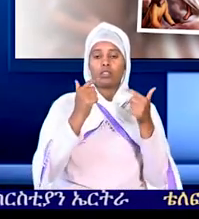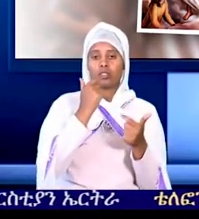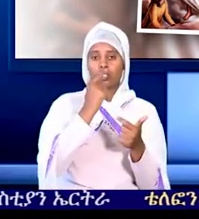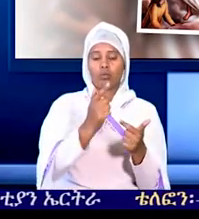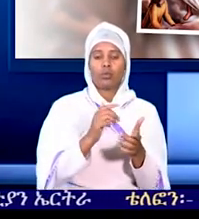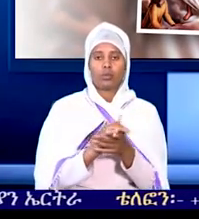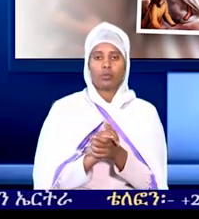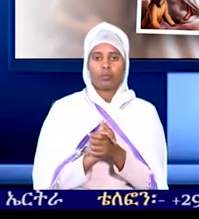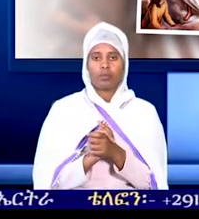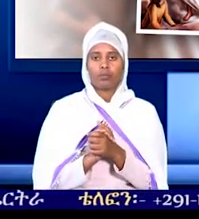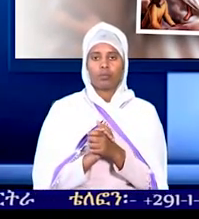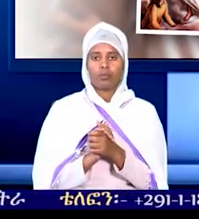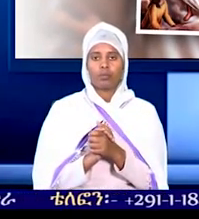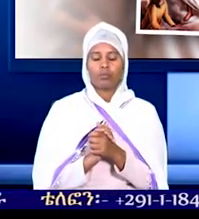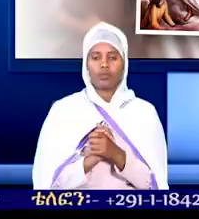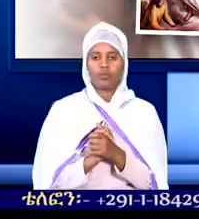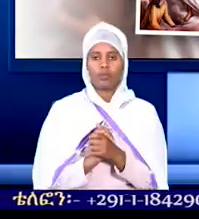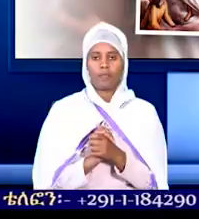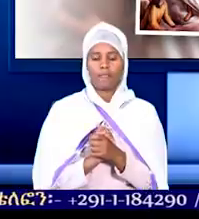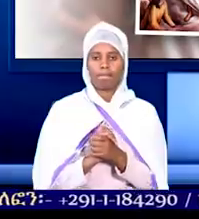ርእዮም ተመስገን ኢሎም ዘመስግኑላ